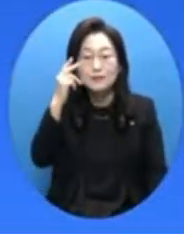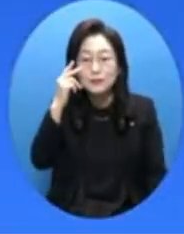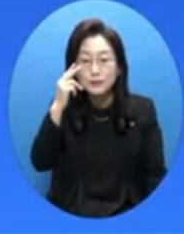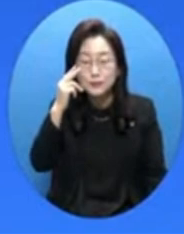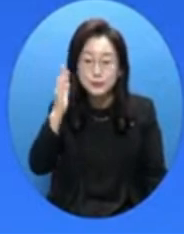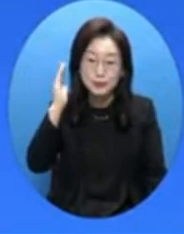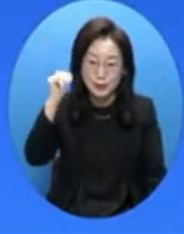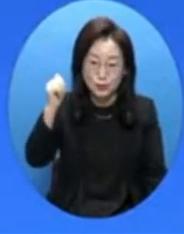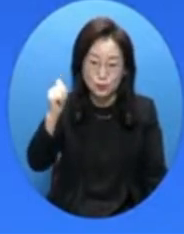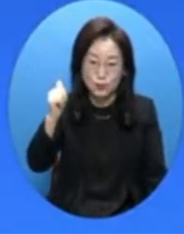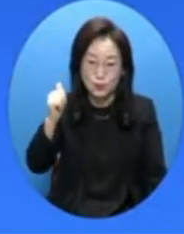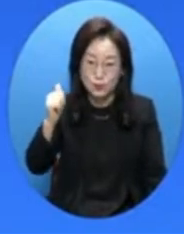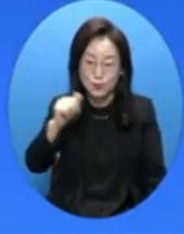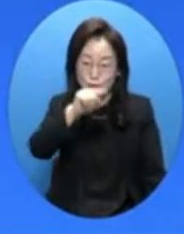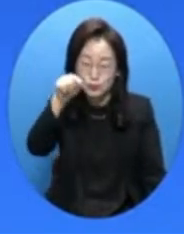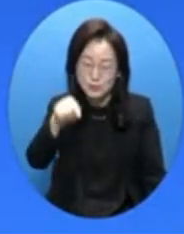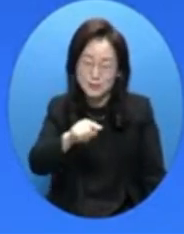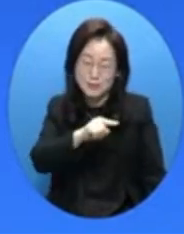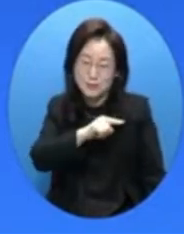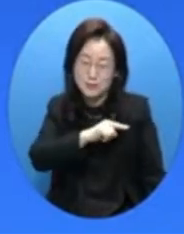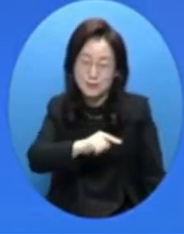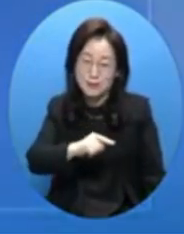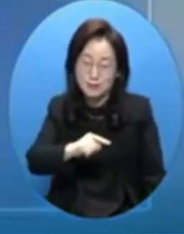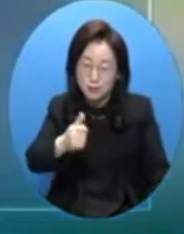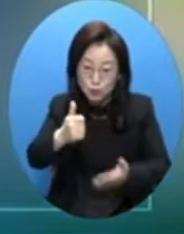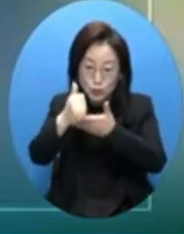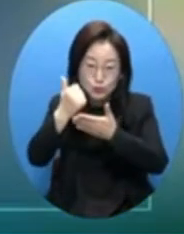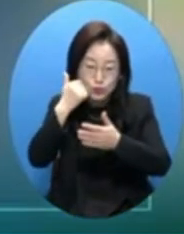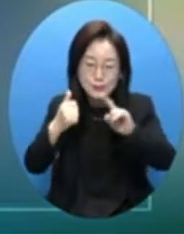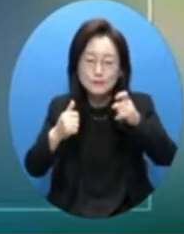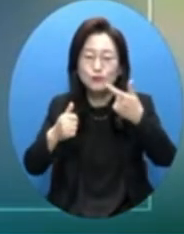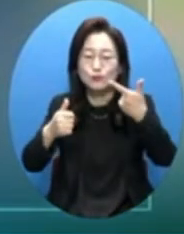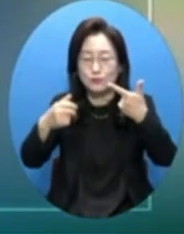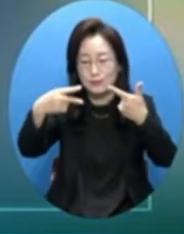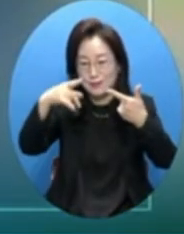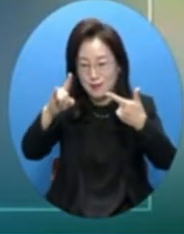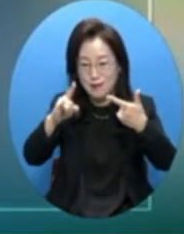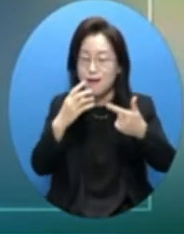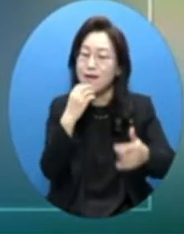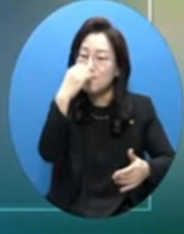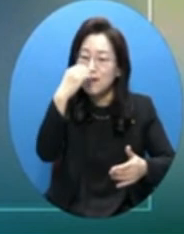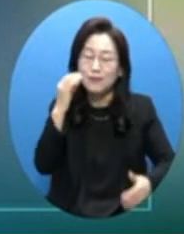가장 존경받는 16대 에이브람 링컨 대통령은